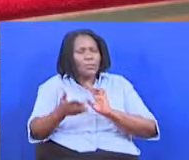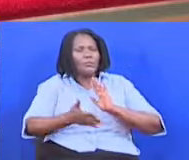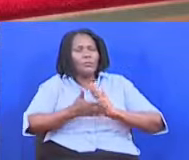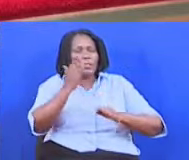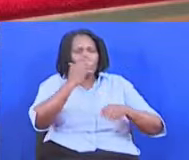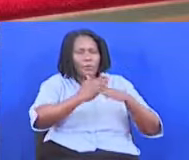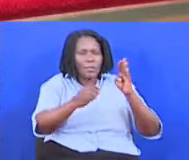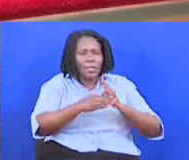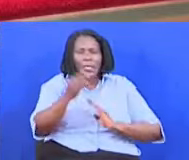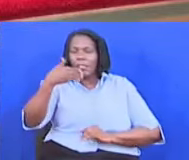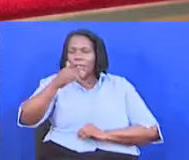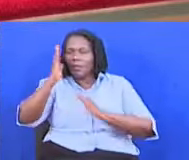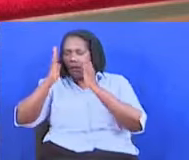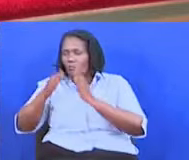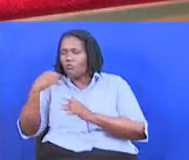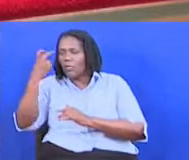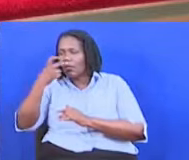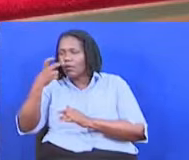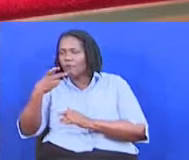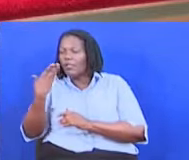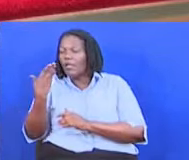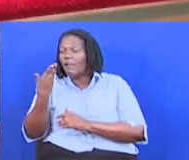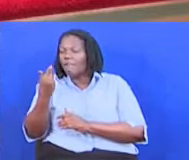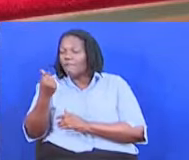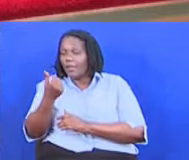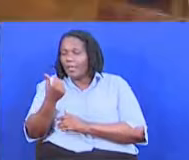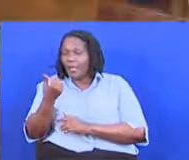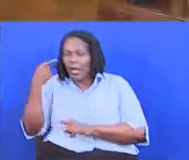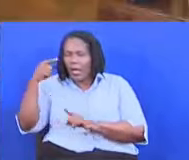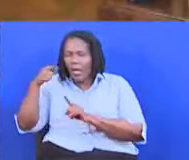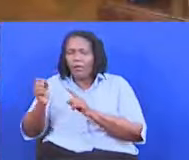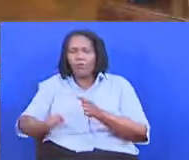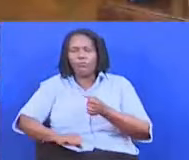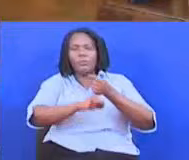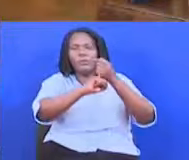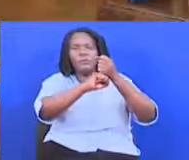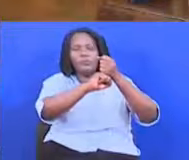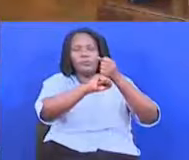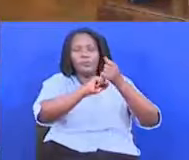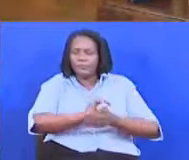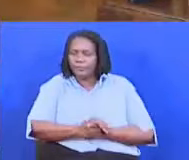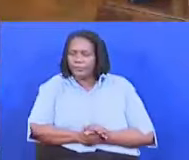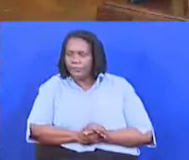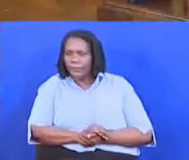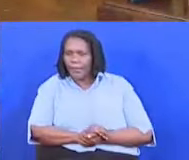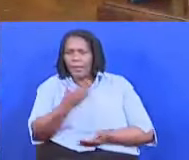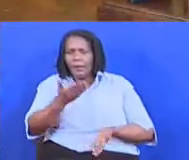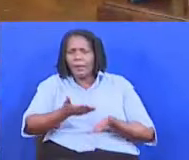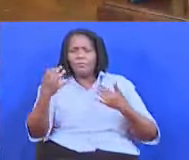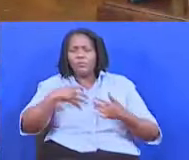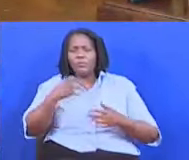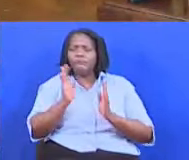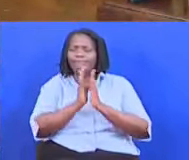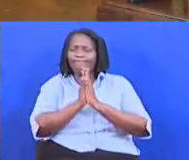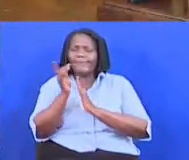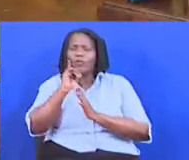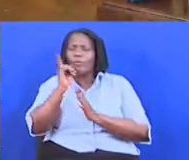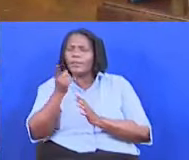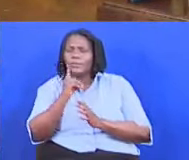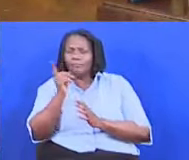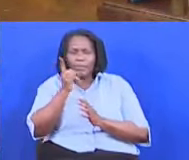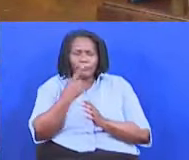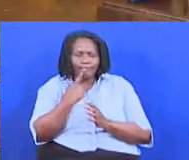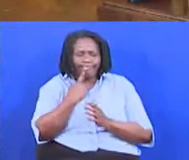ikitafuta fedha kwa ajili ya kuunga mkono juhudi hizo. Asante. Mheshimiwa Naibu Waziri, asante sana kwa majibu yako kwa maswali